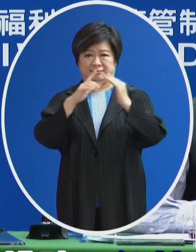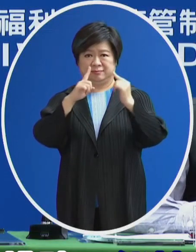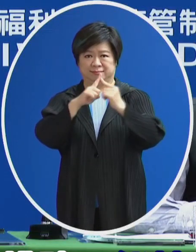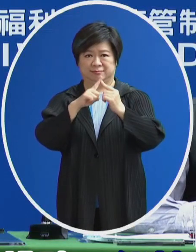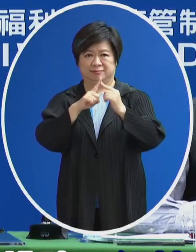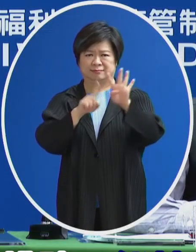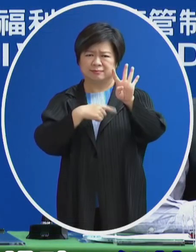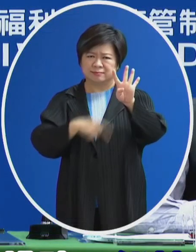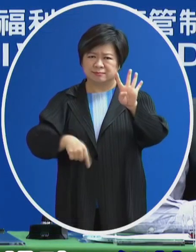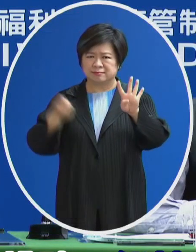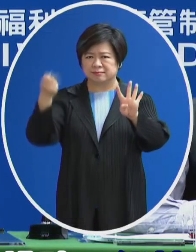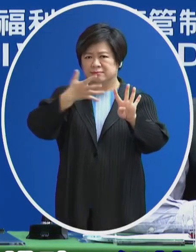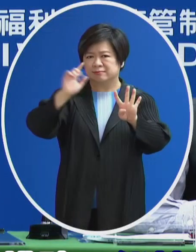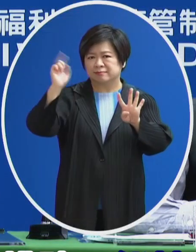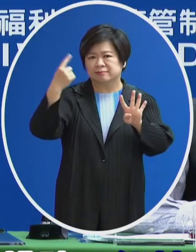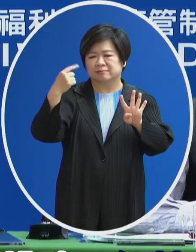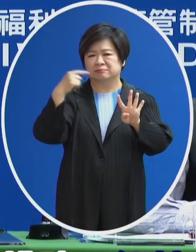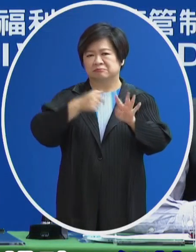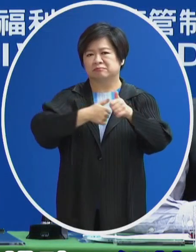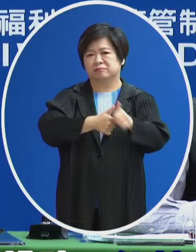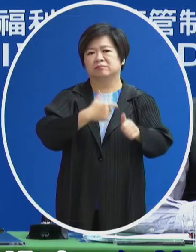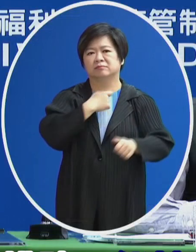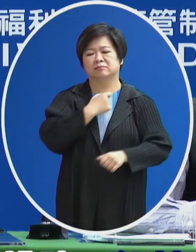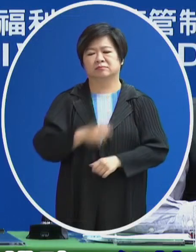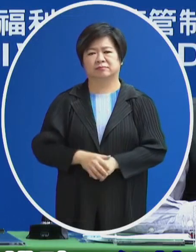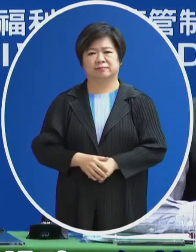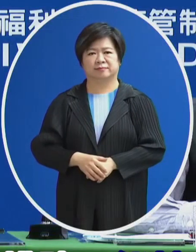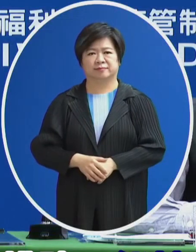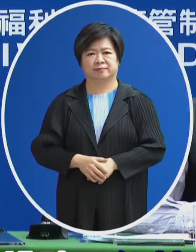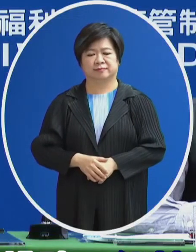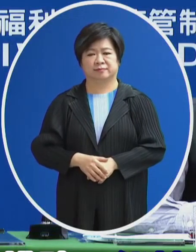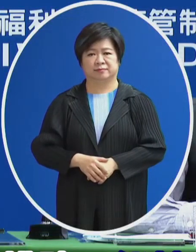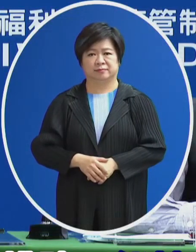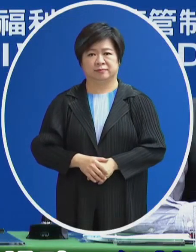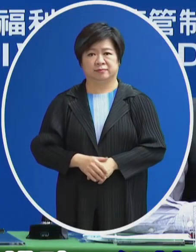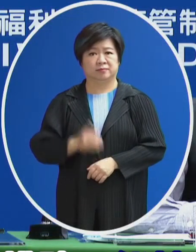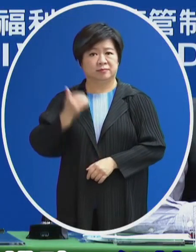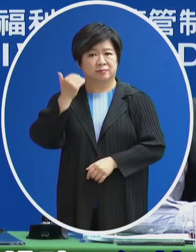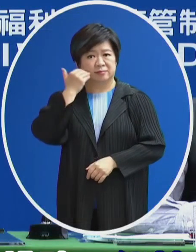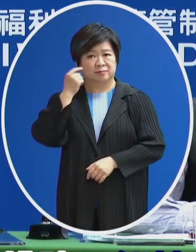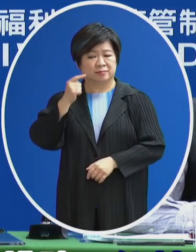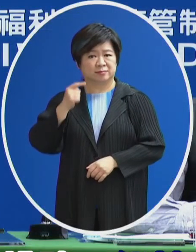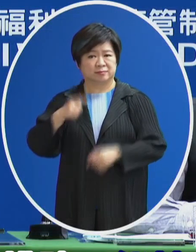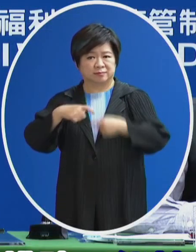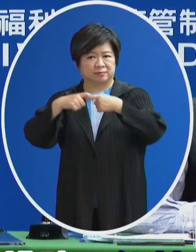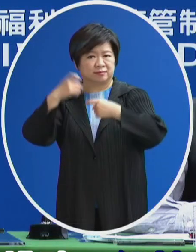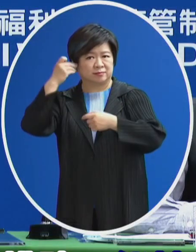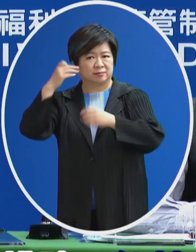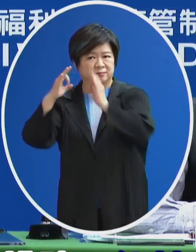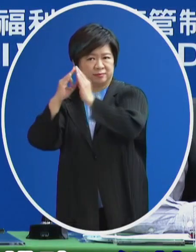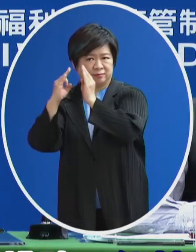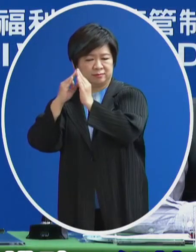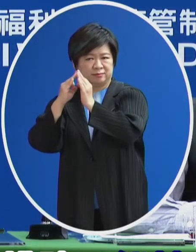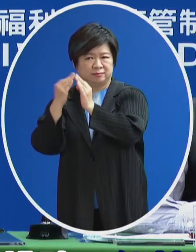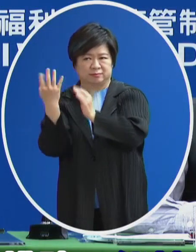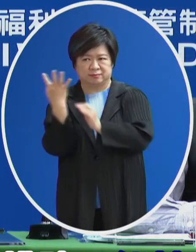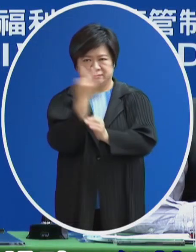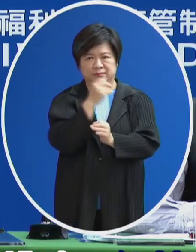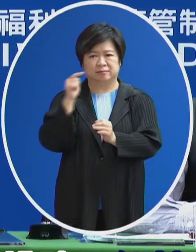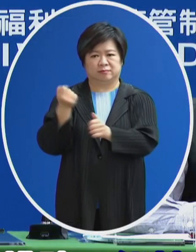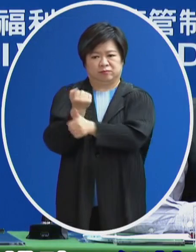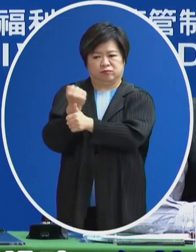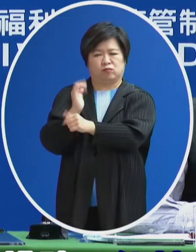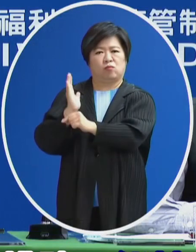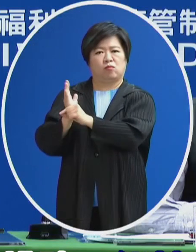的去厘清。那至于在联邦的这几位，那都是在控制之内的。好，